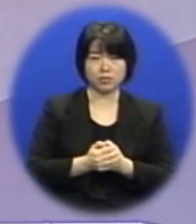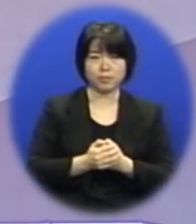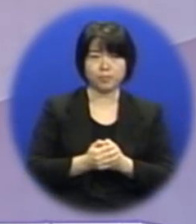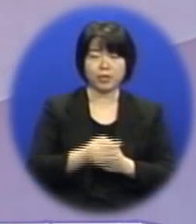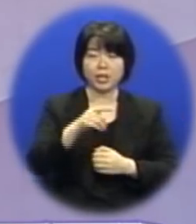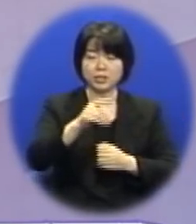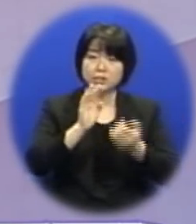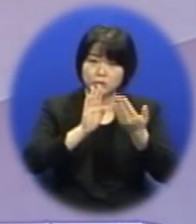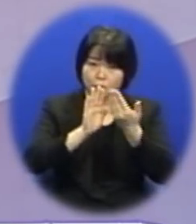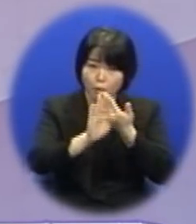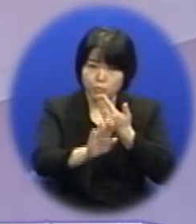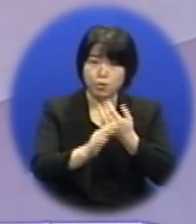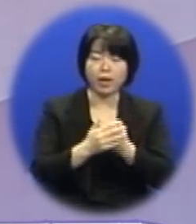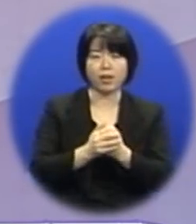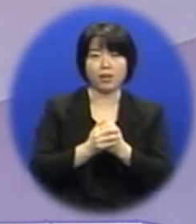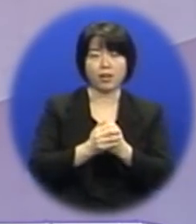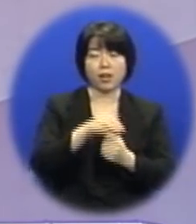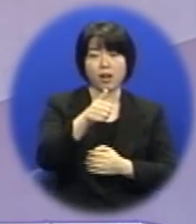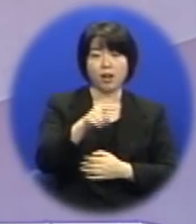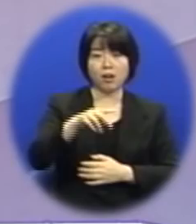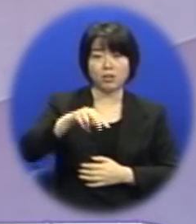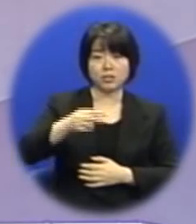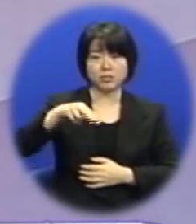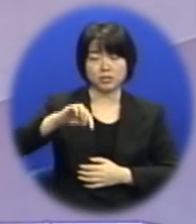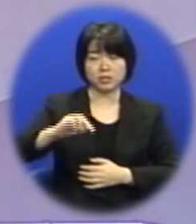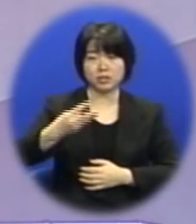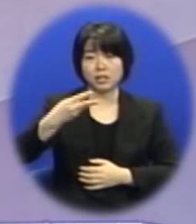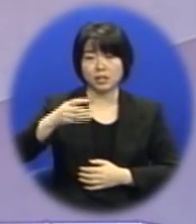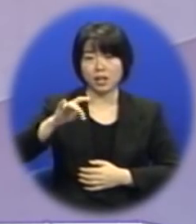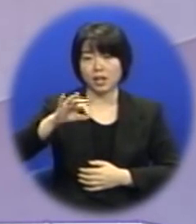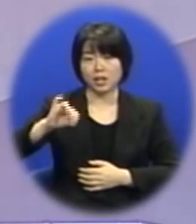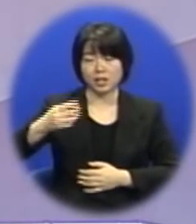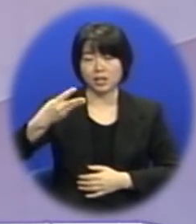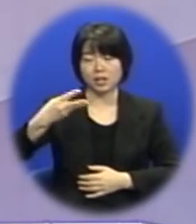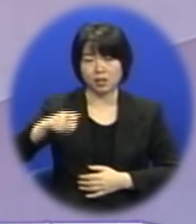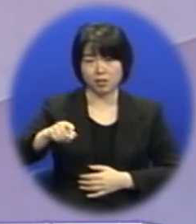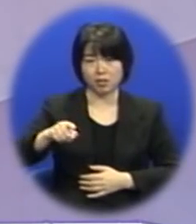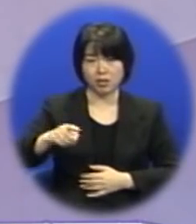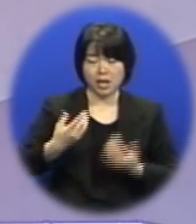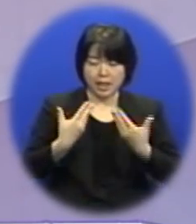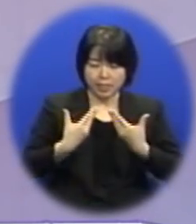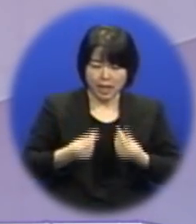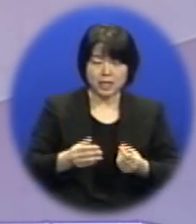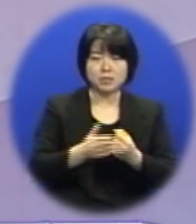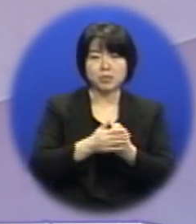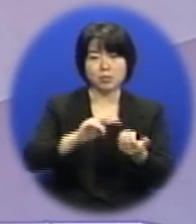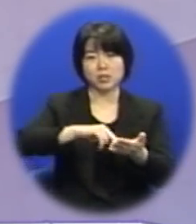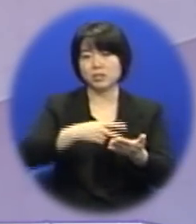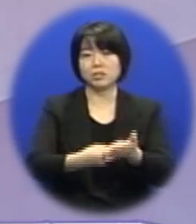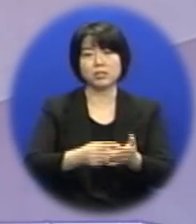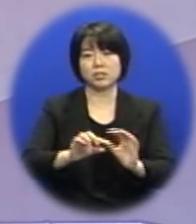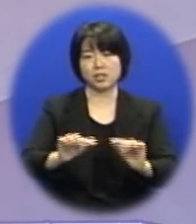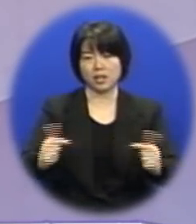그 이후에 이 허드슨 테일러 선교사님은 낙심 때문에 쓰러진 적은 없어요.